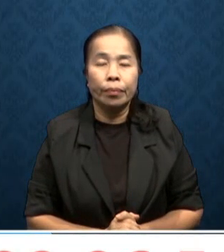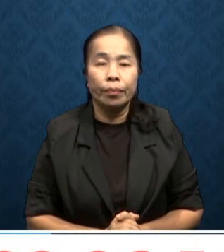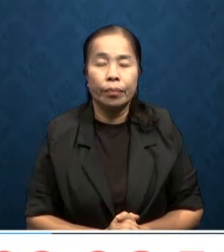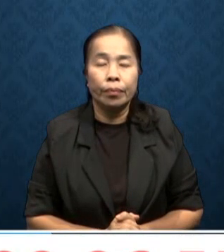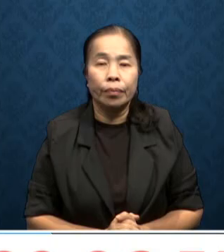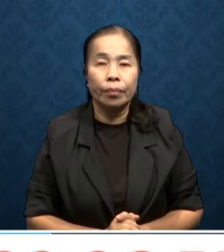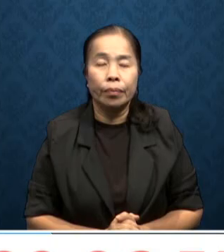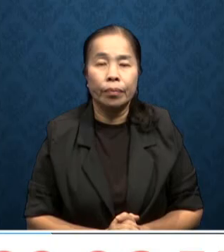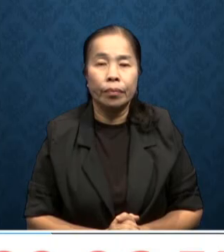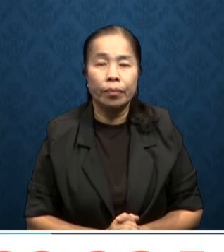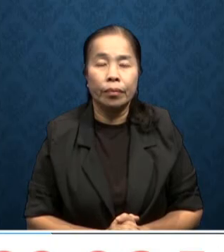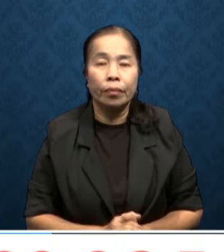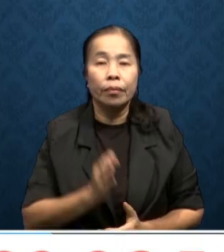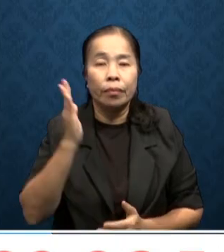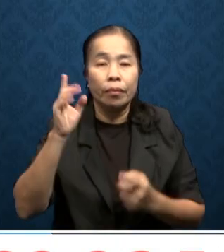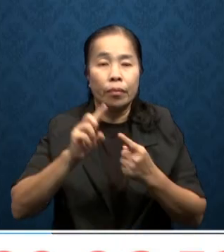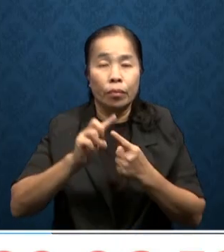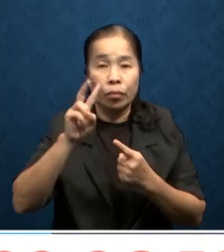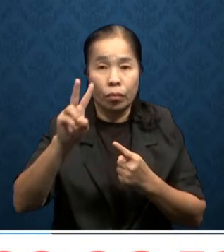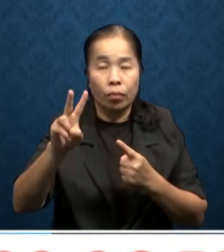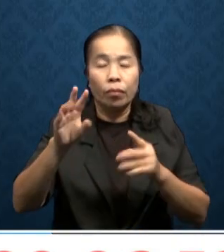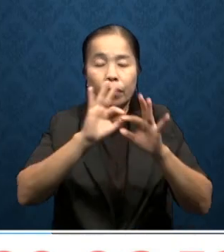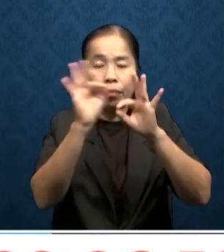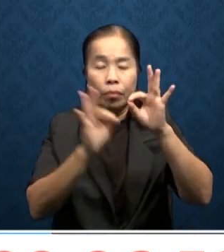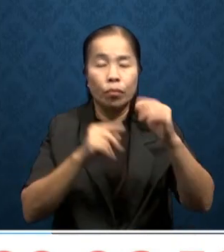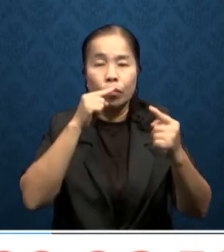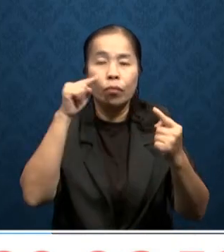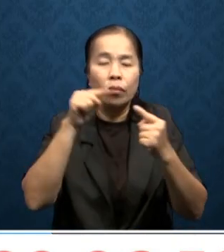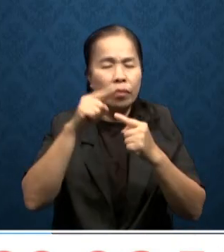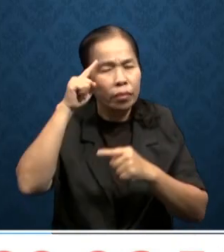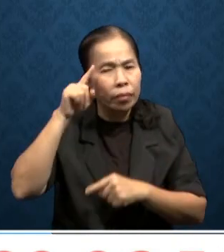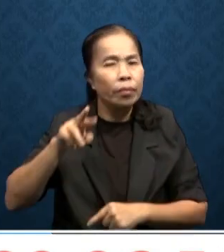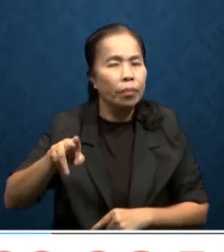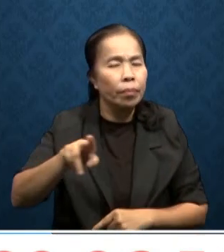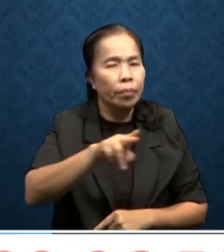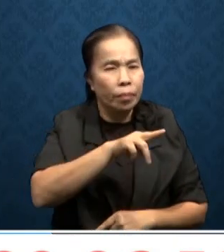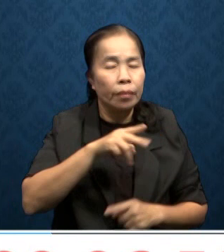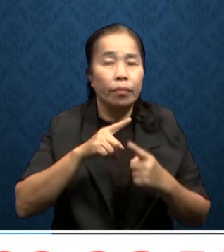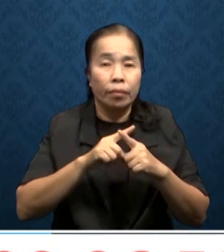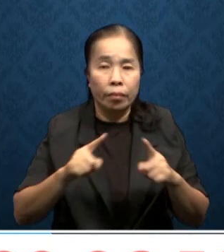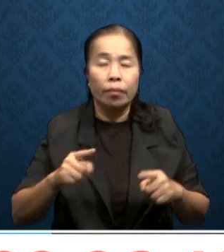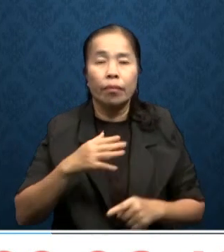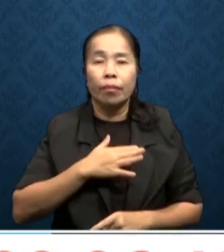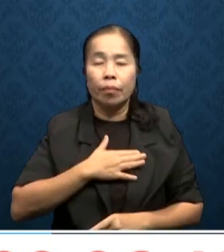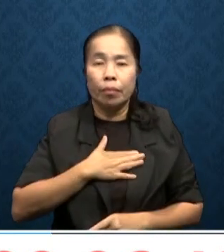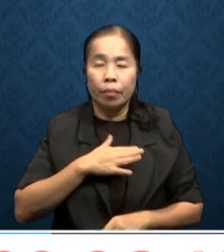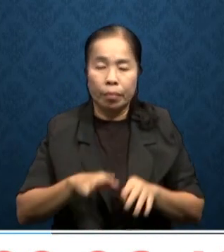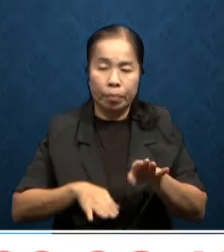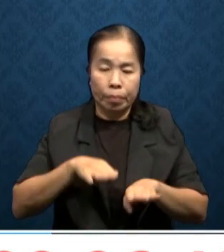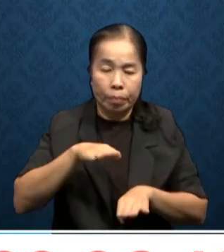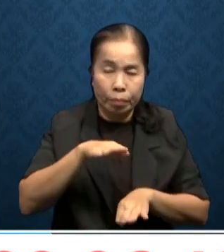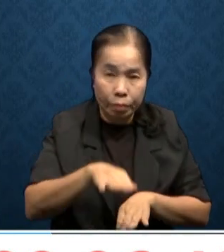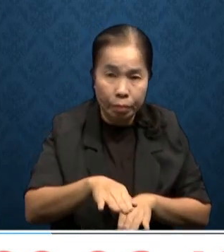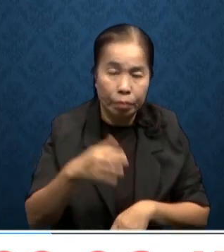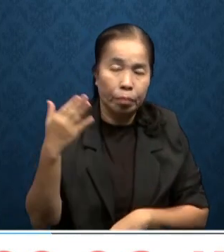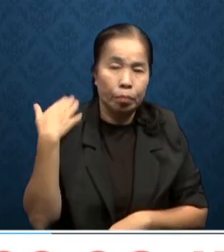คือหายๆคนก็คงคุยในเรื่องประเด็นที่คล้ายกัน แต่ว่าผมเนื่องจากไปในพ้นที่เมื่อวัน